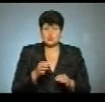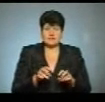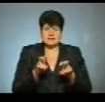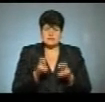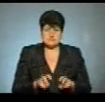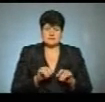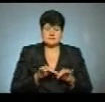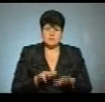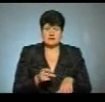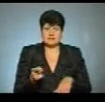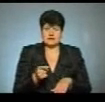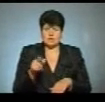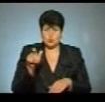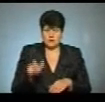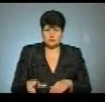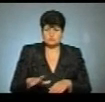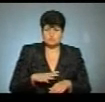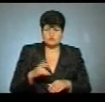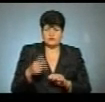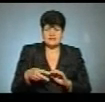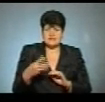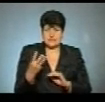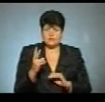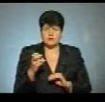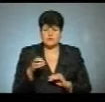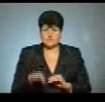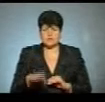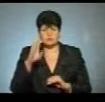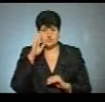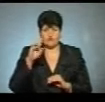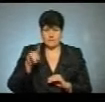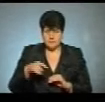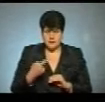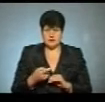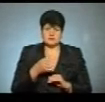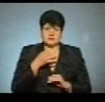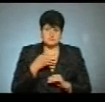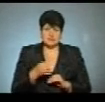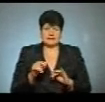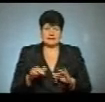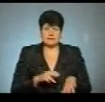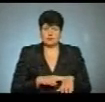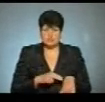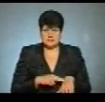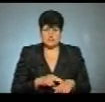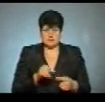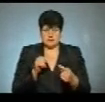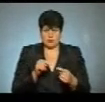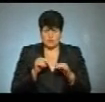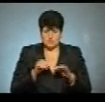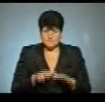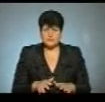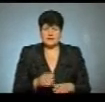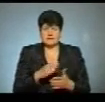справі тернополянина Володимира Букатки відбулося 23 квітня. Чоловік вимагав визнати дії поліцейських протиправними та скасувати